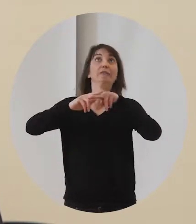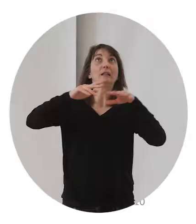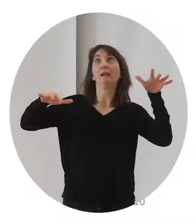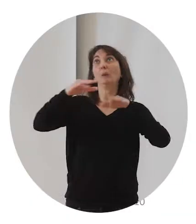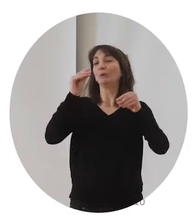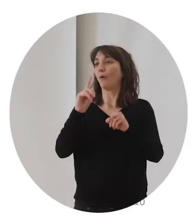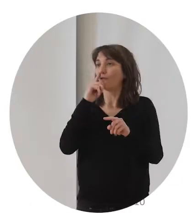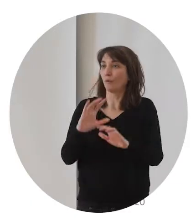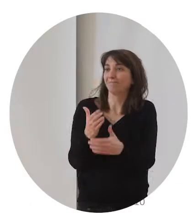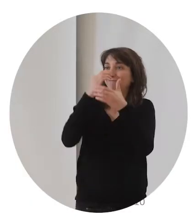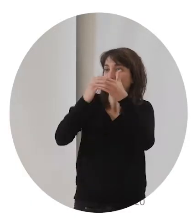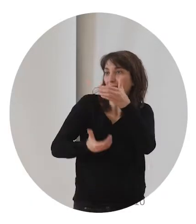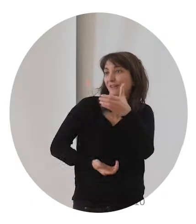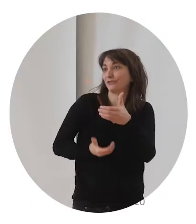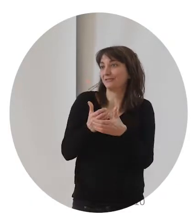expérimenter.